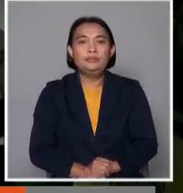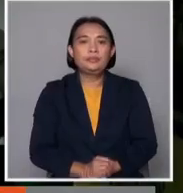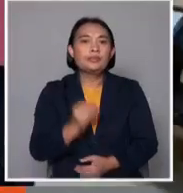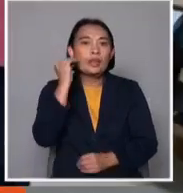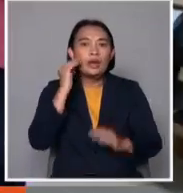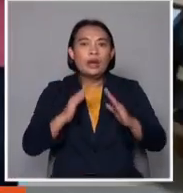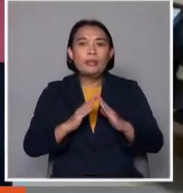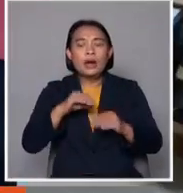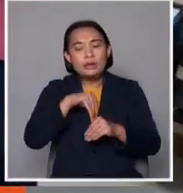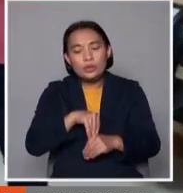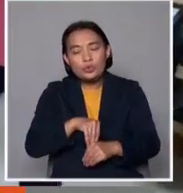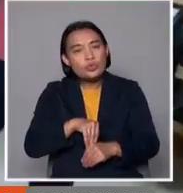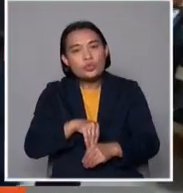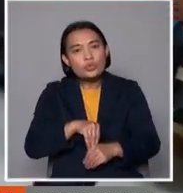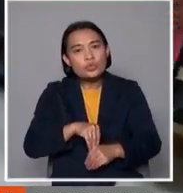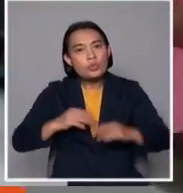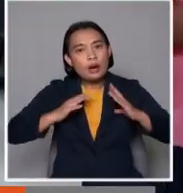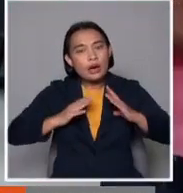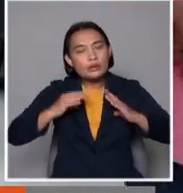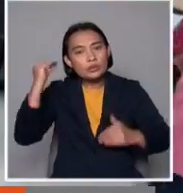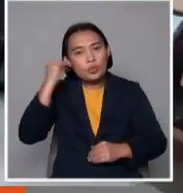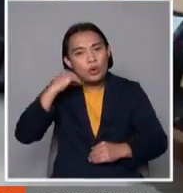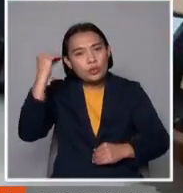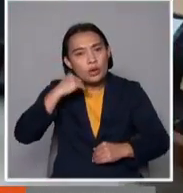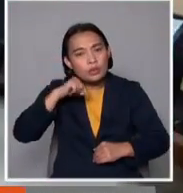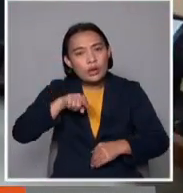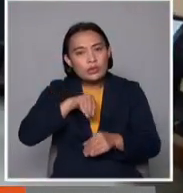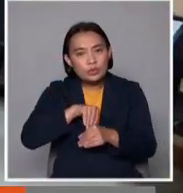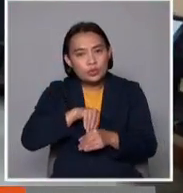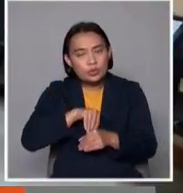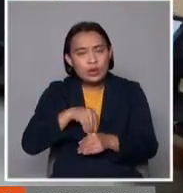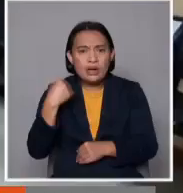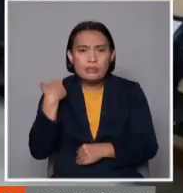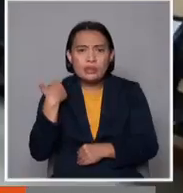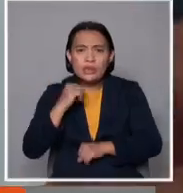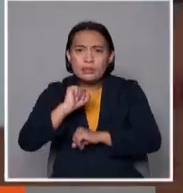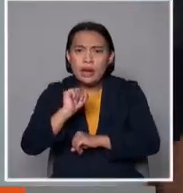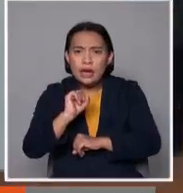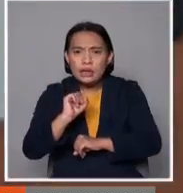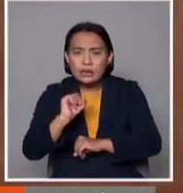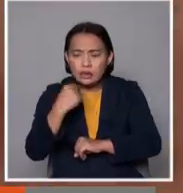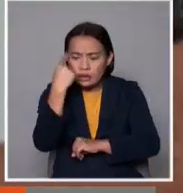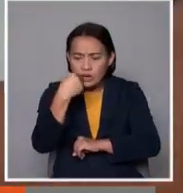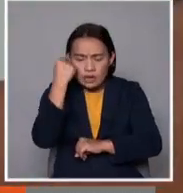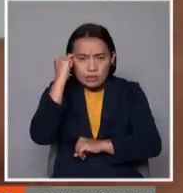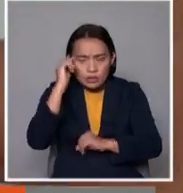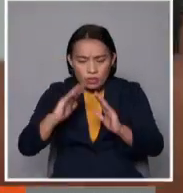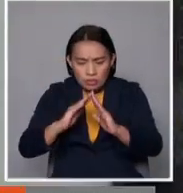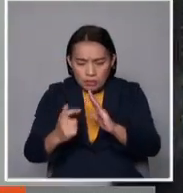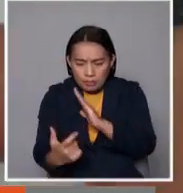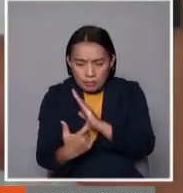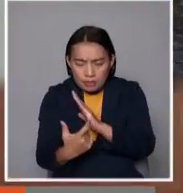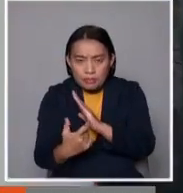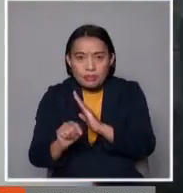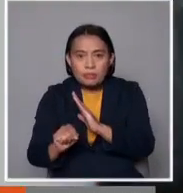ศัยทุกวันทำไมถึงมีคนเอาป้ายมาติดประกาศขายไว้โดยที่ตนเองไม่รู้เรื่องก็นำเอาหลักฐานภาพจาก